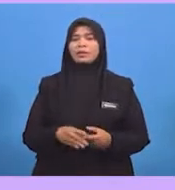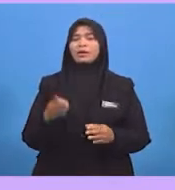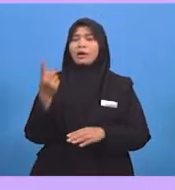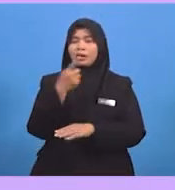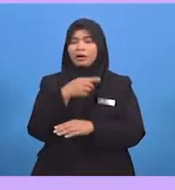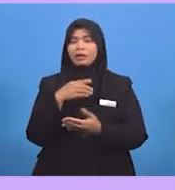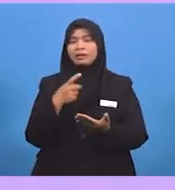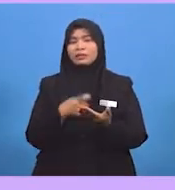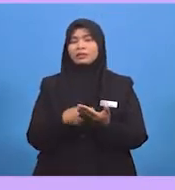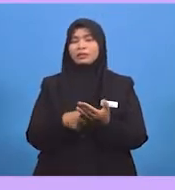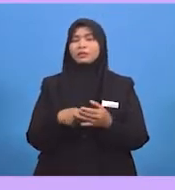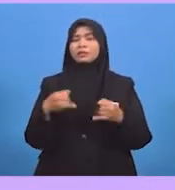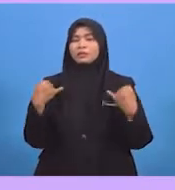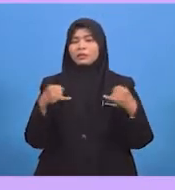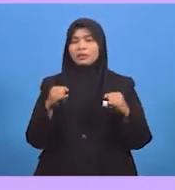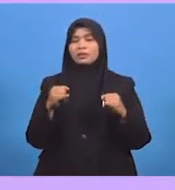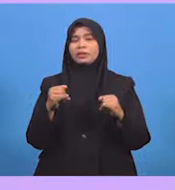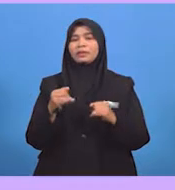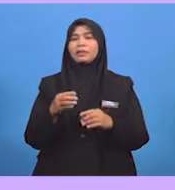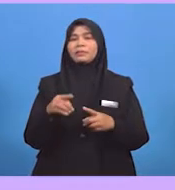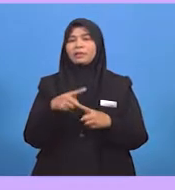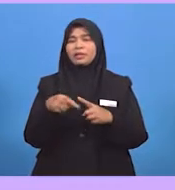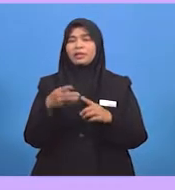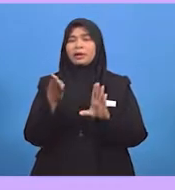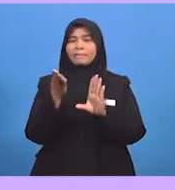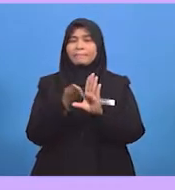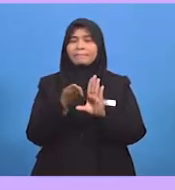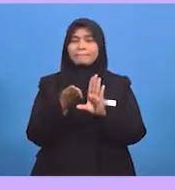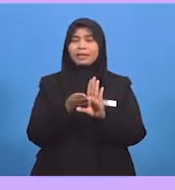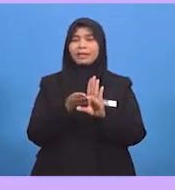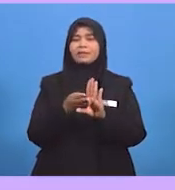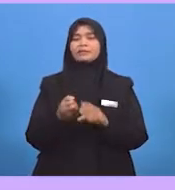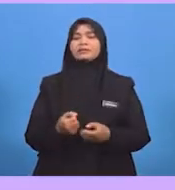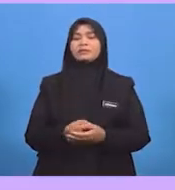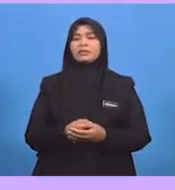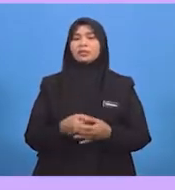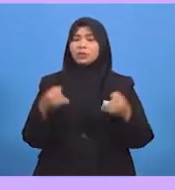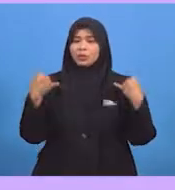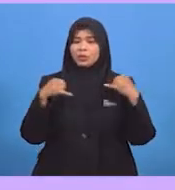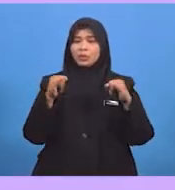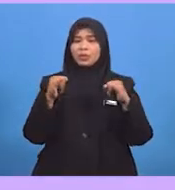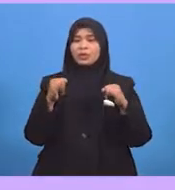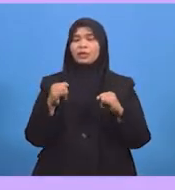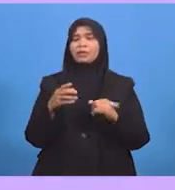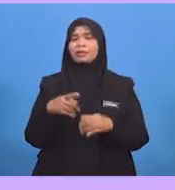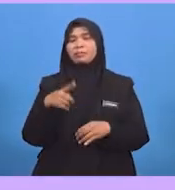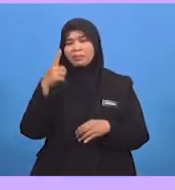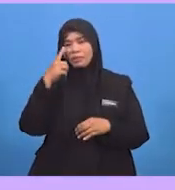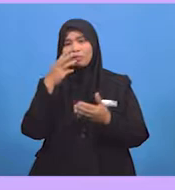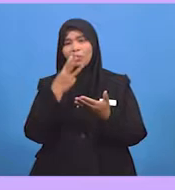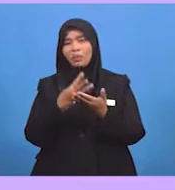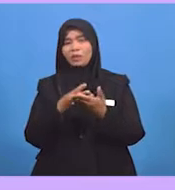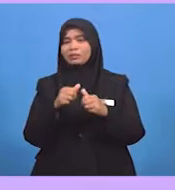Harga jualan mata wang digunakan apabila pihak bank atau money trader menjual mata wang